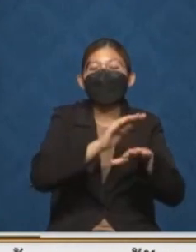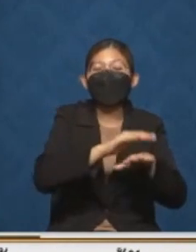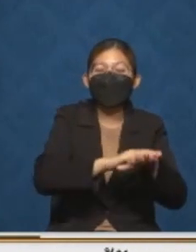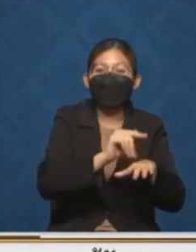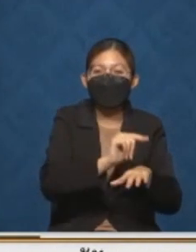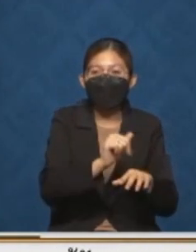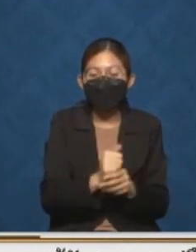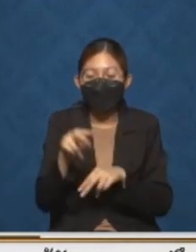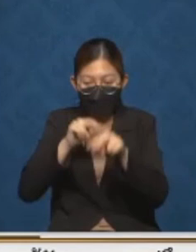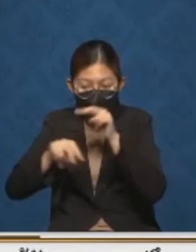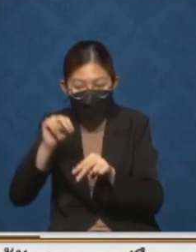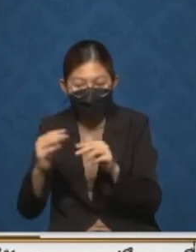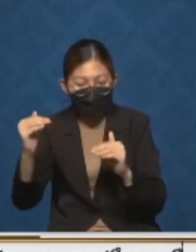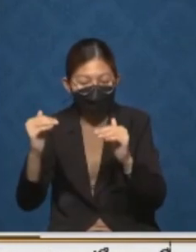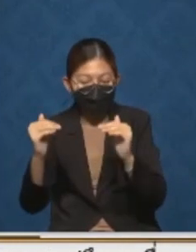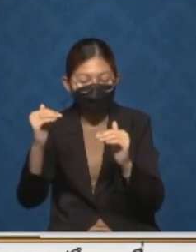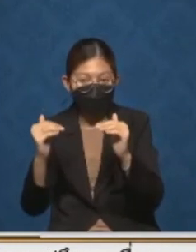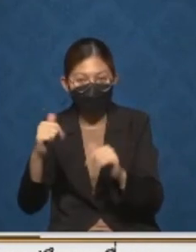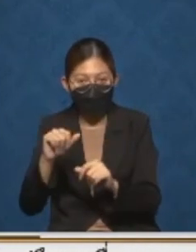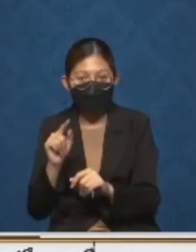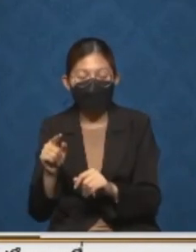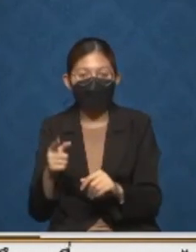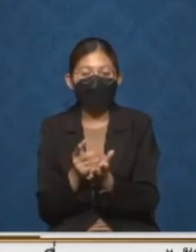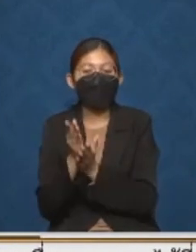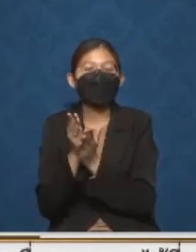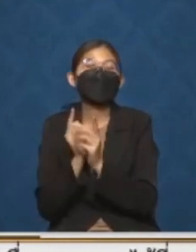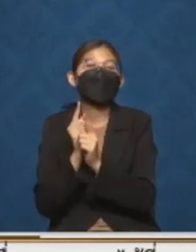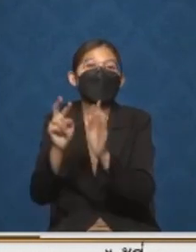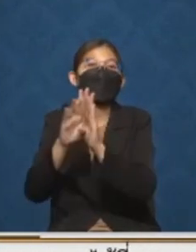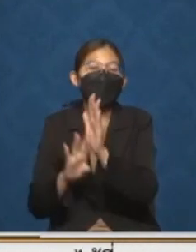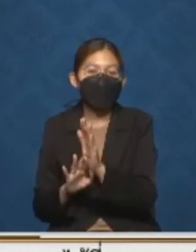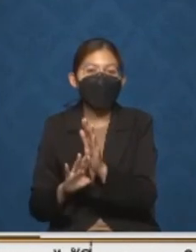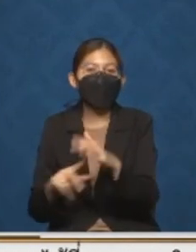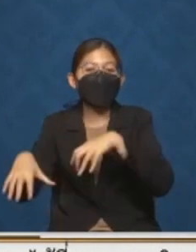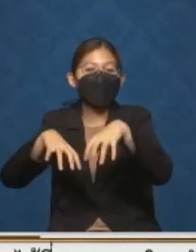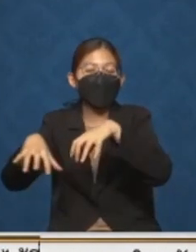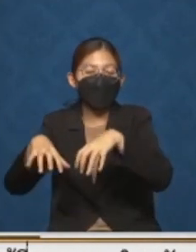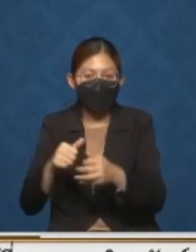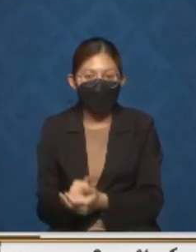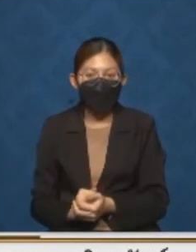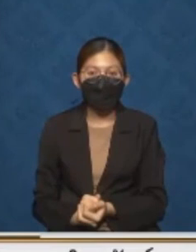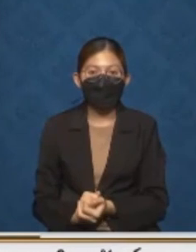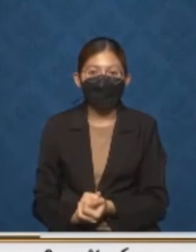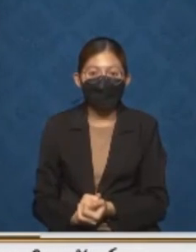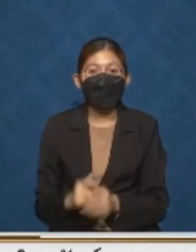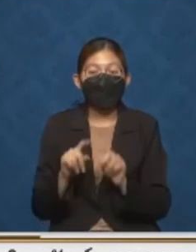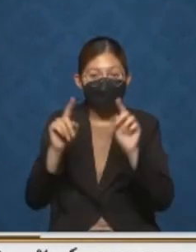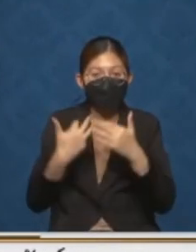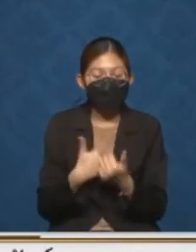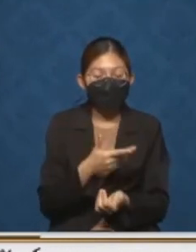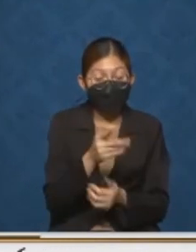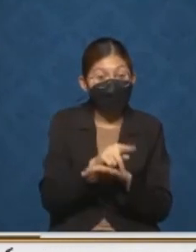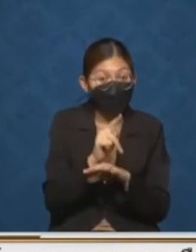เป็นการตรวสอบถวงดุลการตามระบบบริหานิติบญยัรและดุราการแต่ถ้ประทานเชื่ไครับวหลายครั้ง